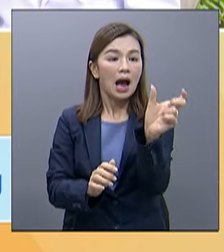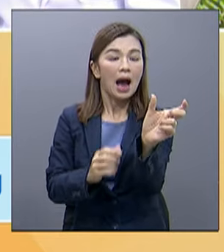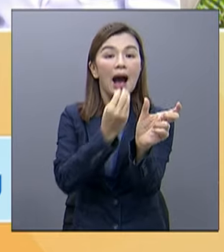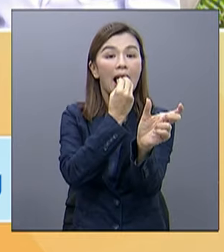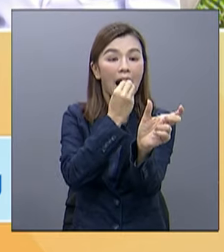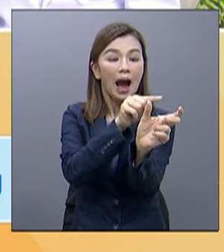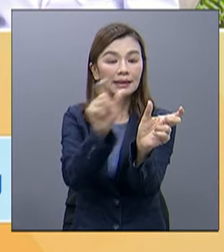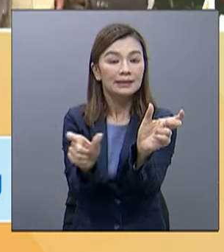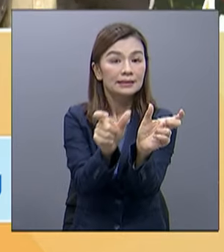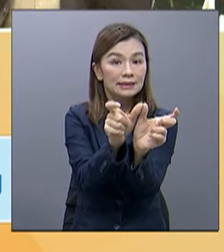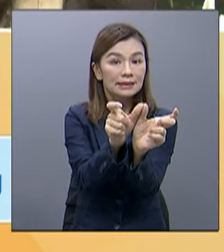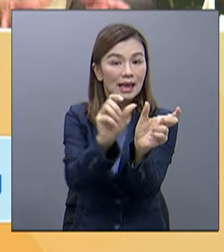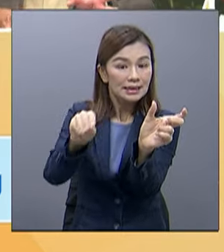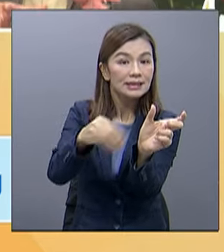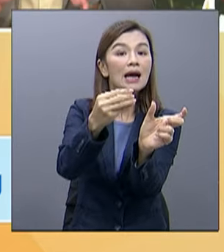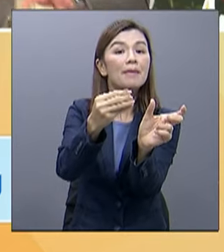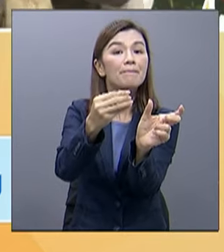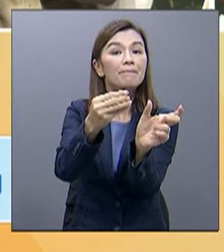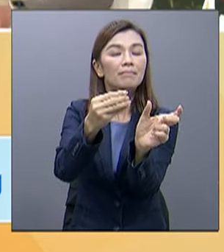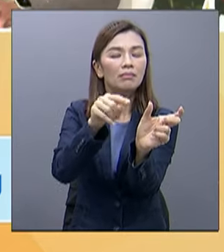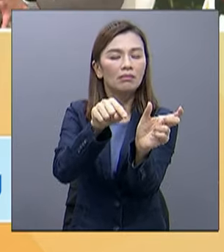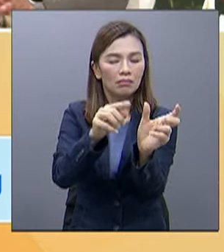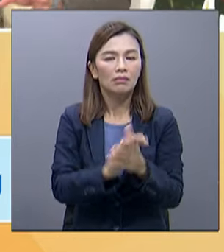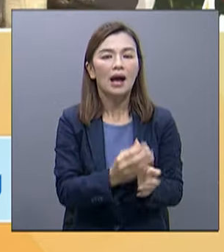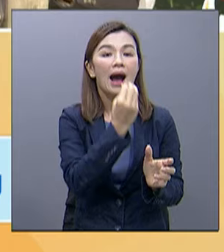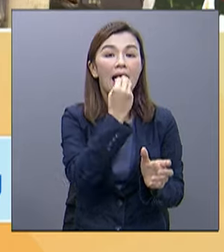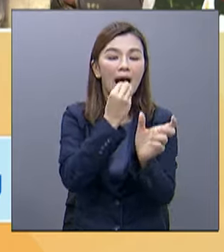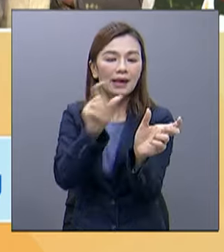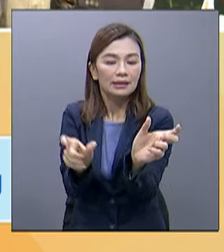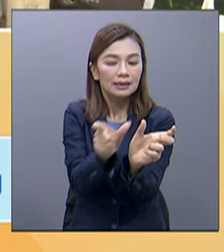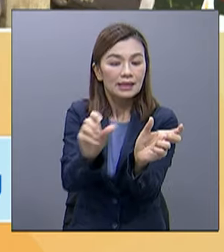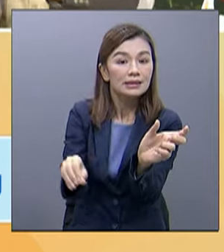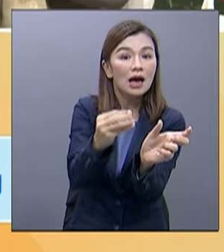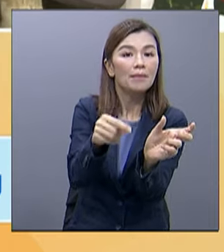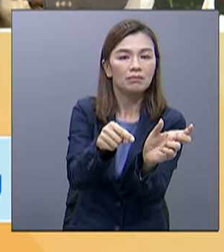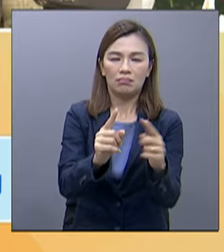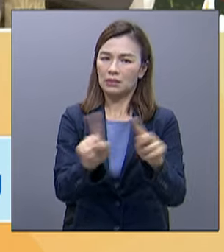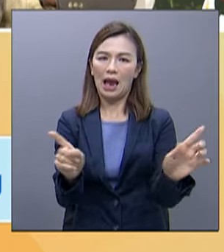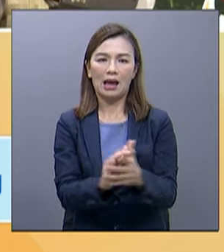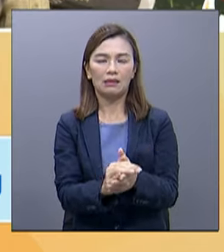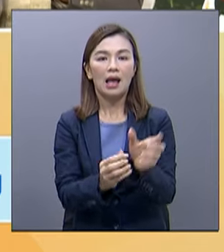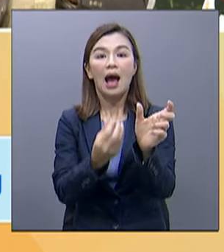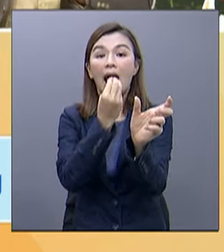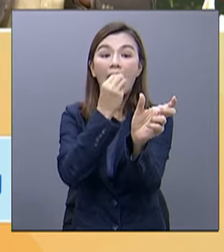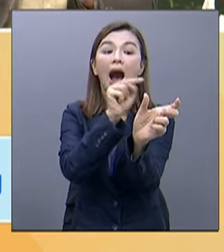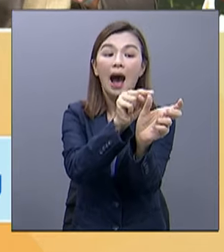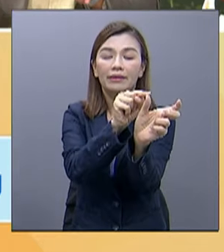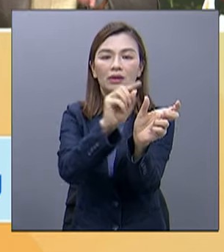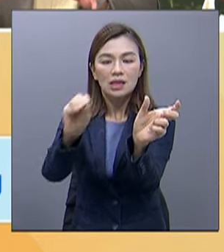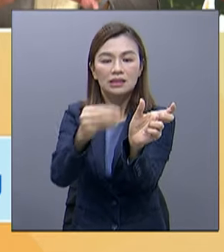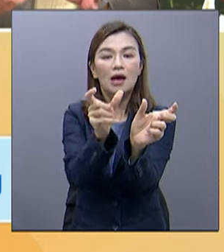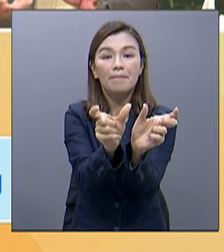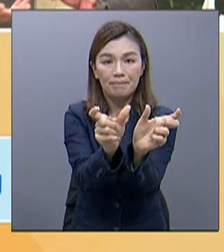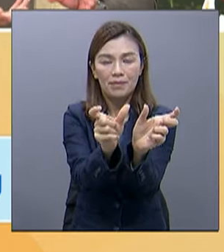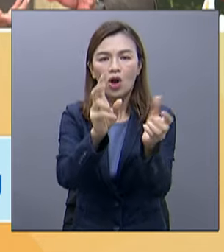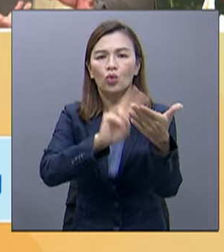กันไม่เหมือนกันผลิตภัณฑ์เสริมอาหารกับอาหารเสริมต่างกันอาหารเสริมคืออาหารที่กินเพื่อไปเติมส่วน